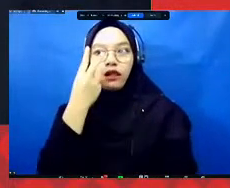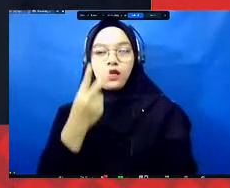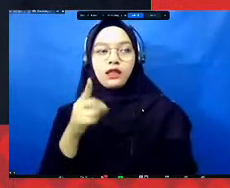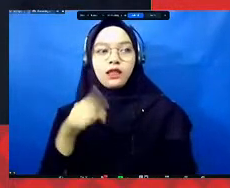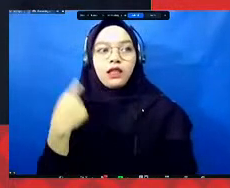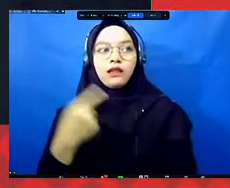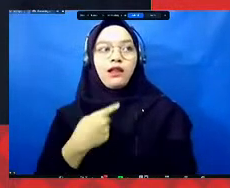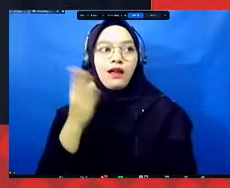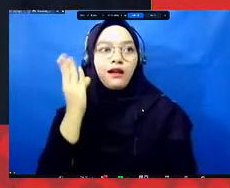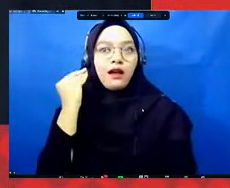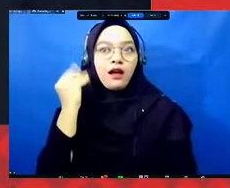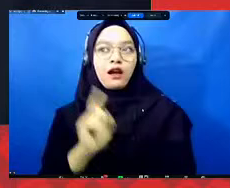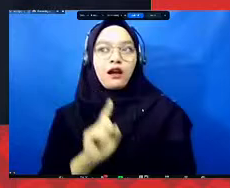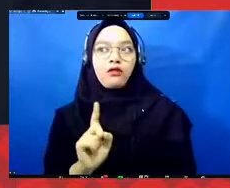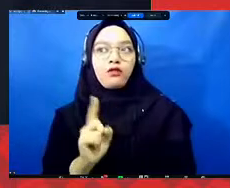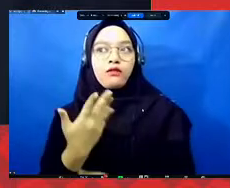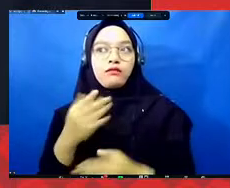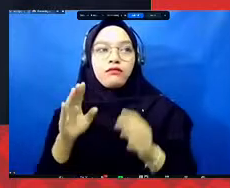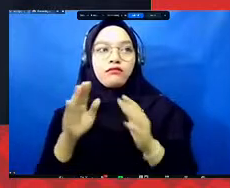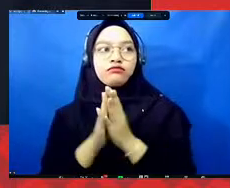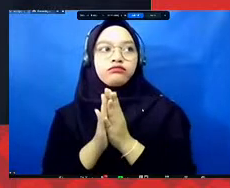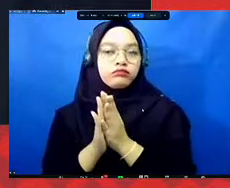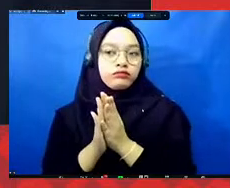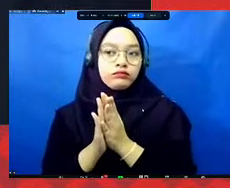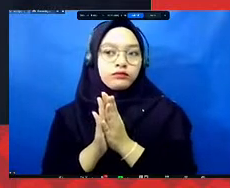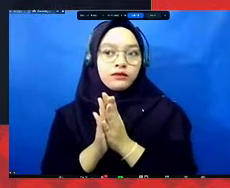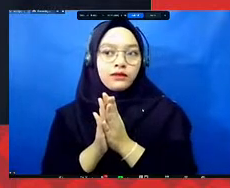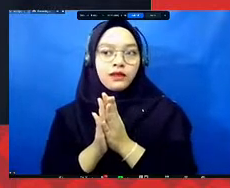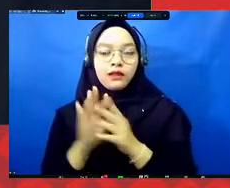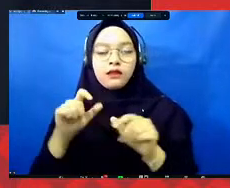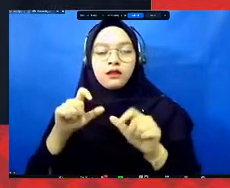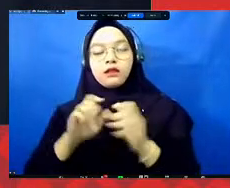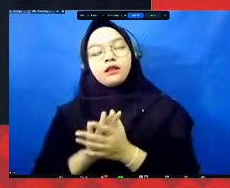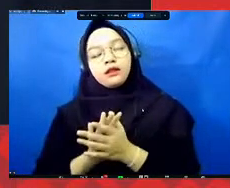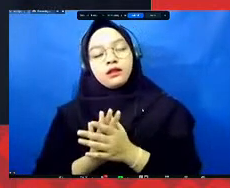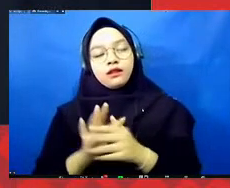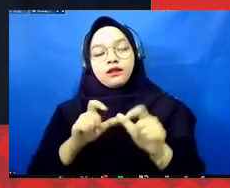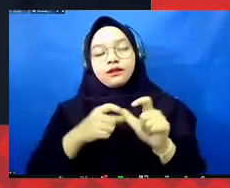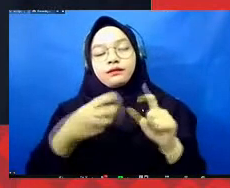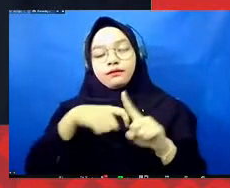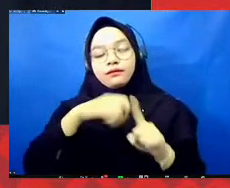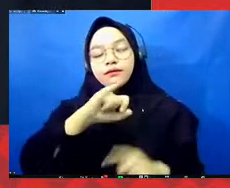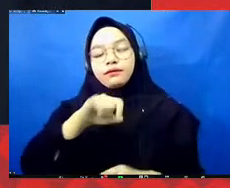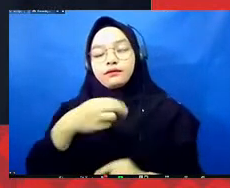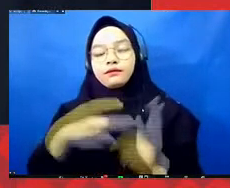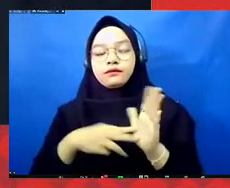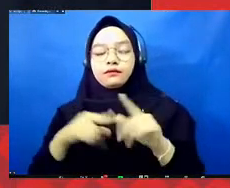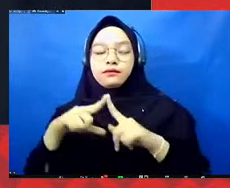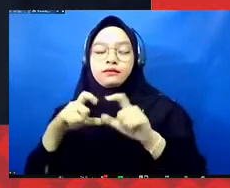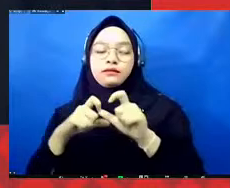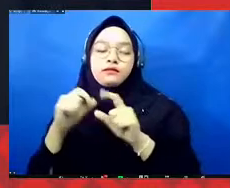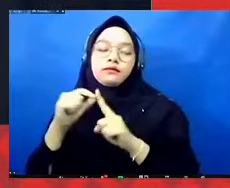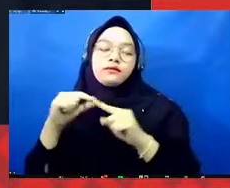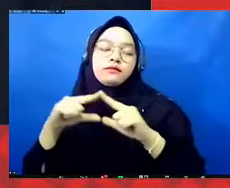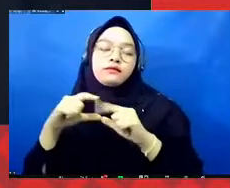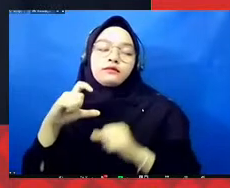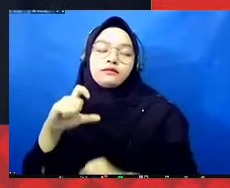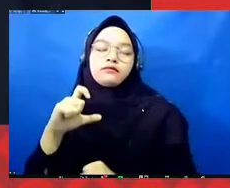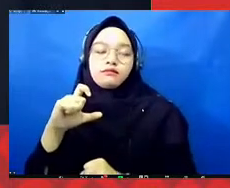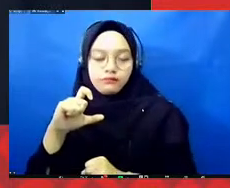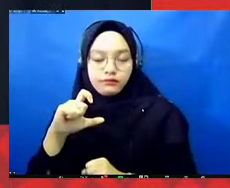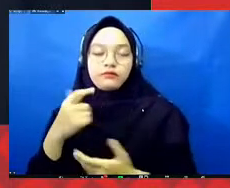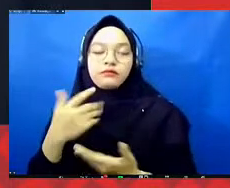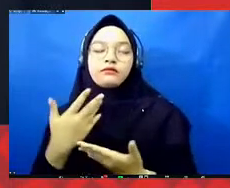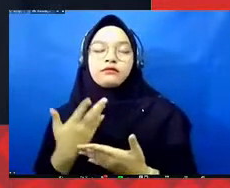mendengarkan pembukaan dari Sekjen UCLG Aspak, Dr. Bernadia Irawati Chandradewi. Waktu dan tempat